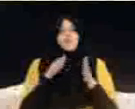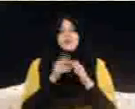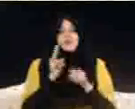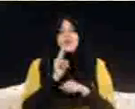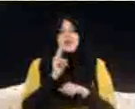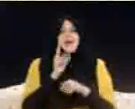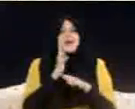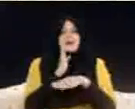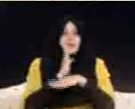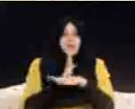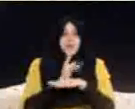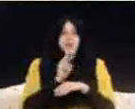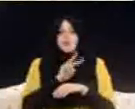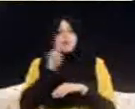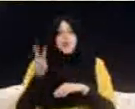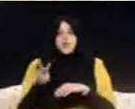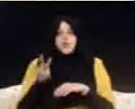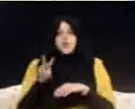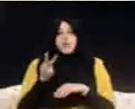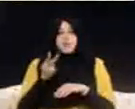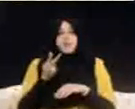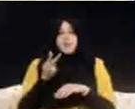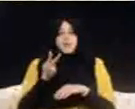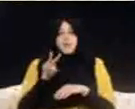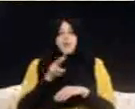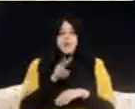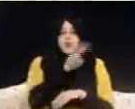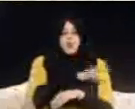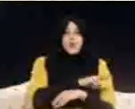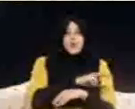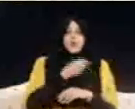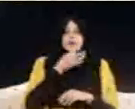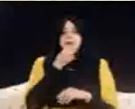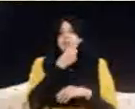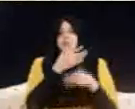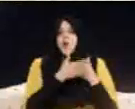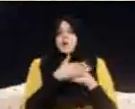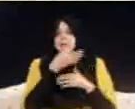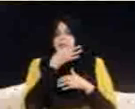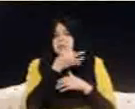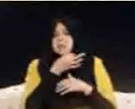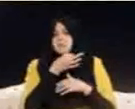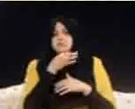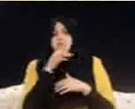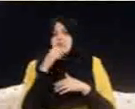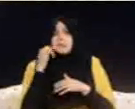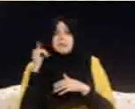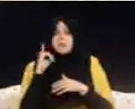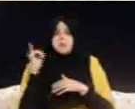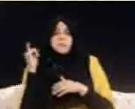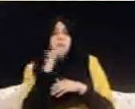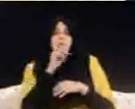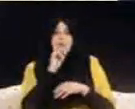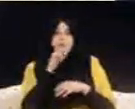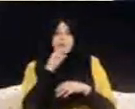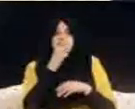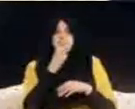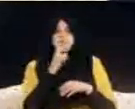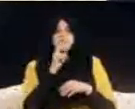الظهر، قالوا لها اثنين بعد الظهر خليهم قبيل العصر حتى تكون نافلة للعصر